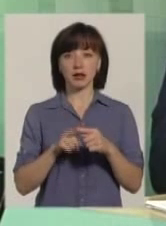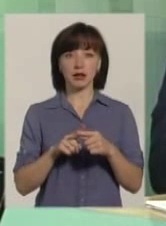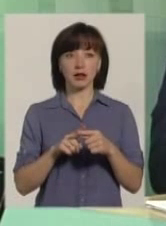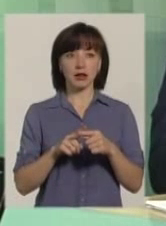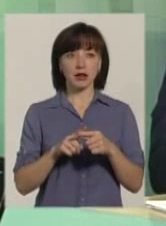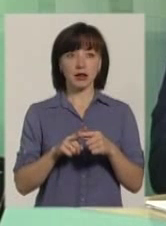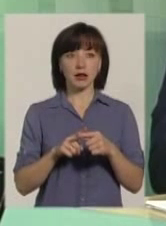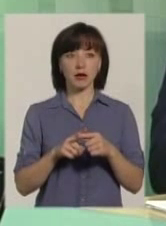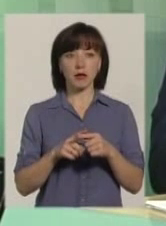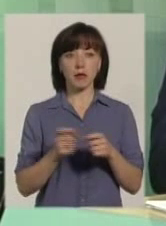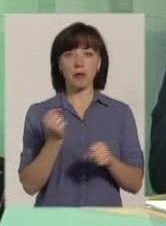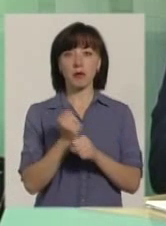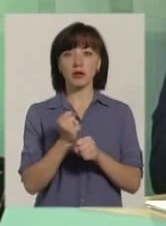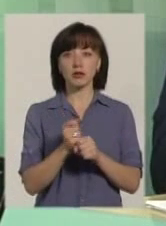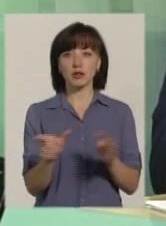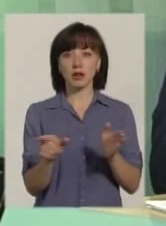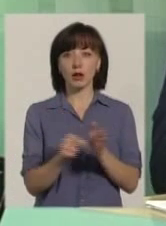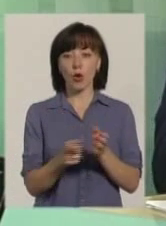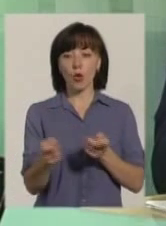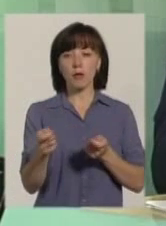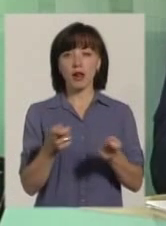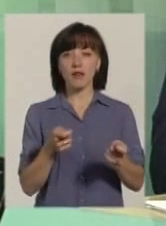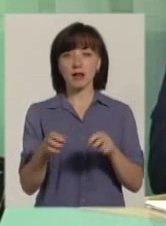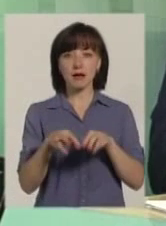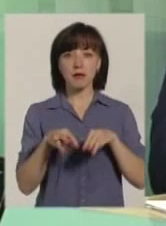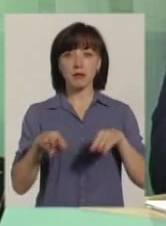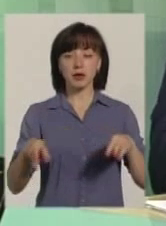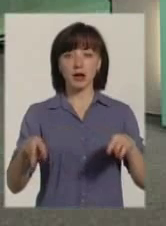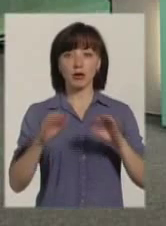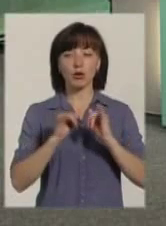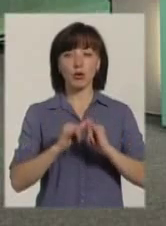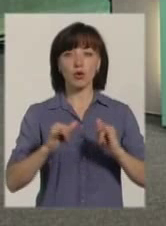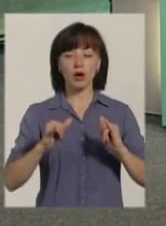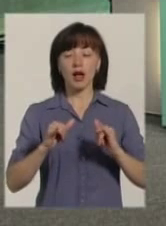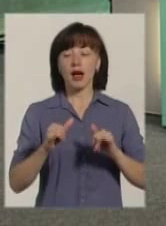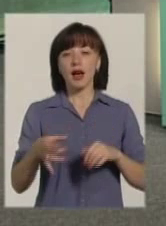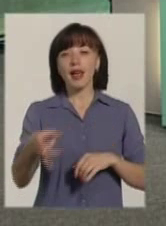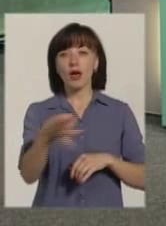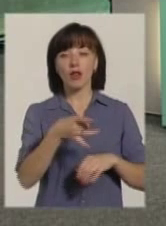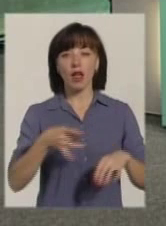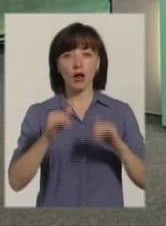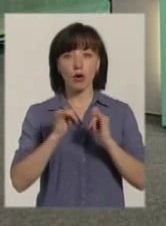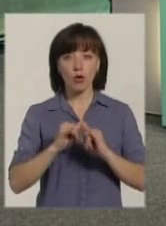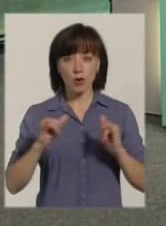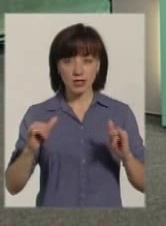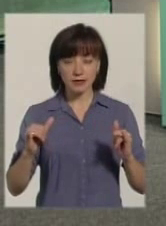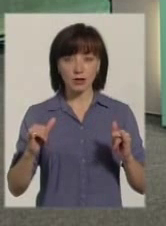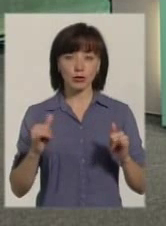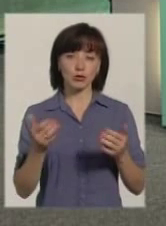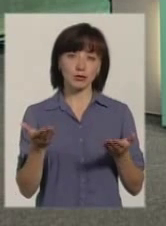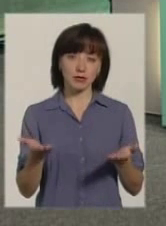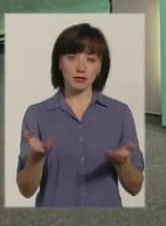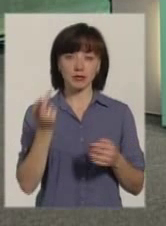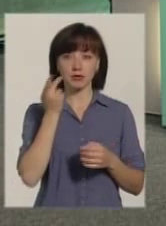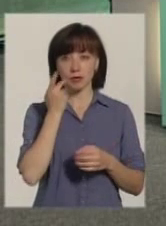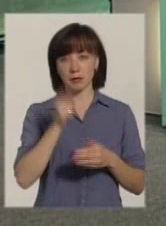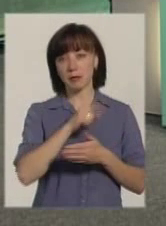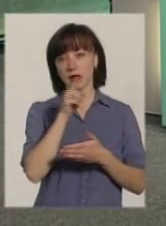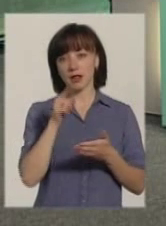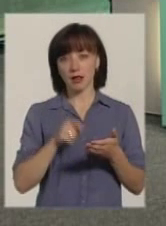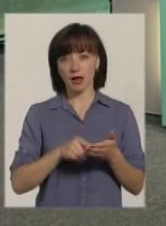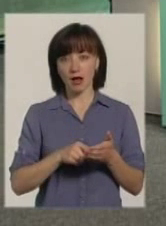з управлінням розвитку і будівництва, де є спеціалісти в цьому напрямку. І, як правило, питання